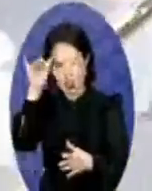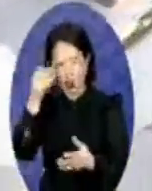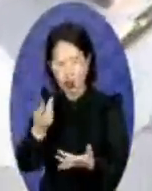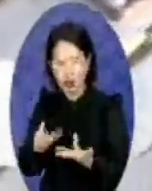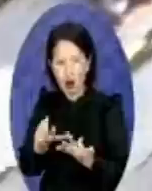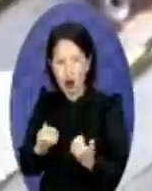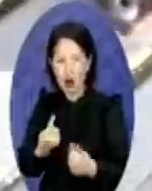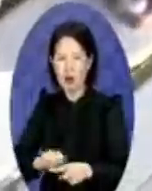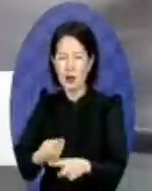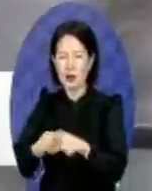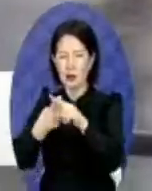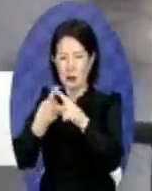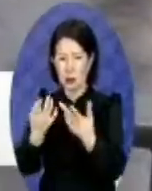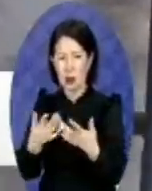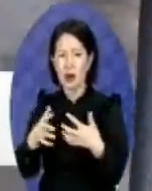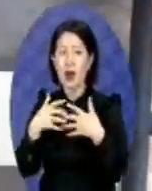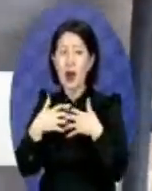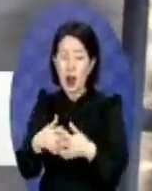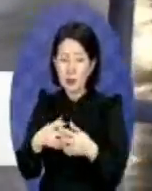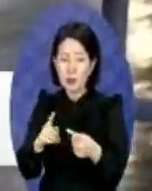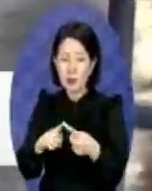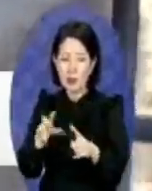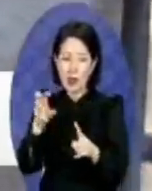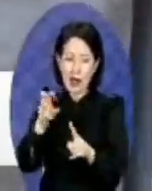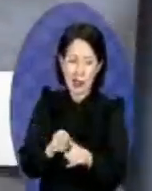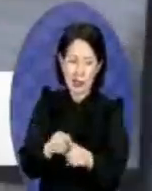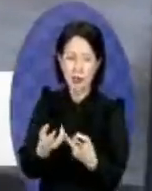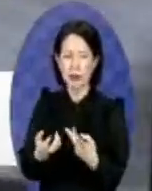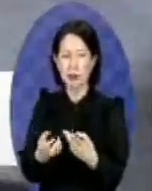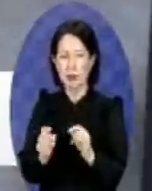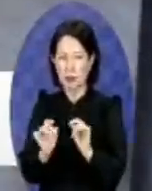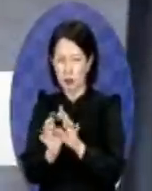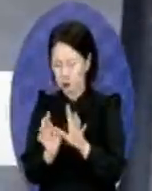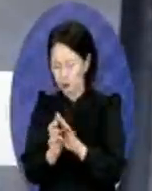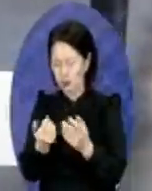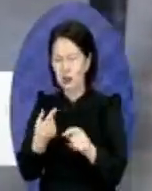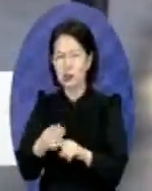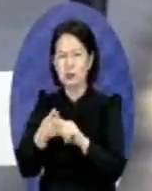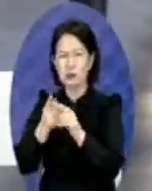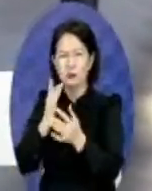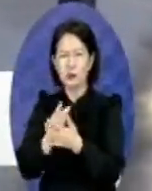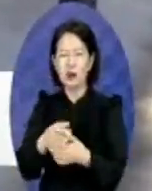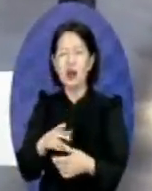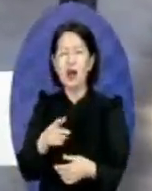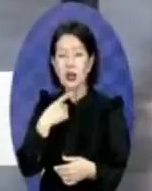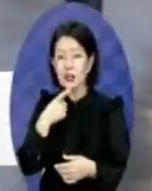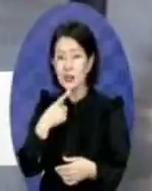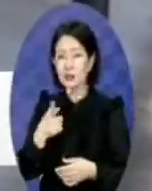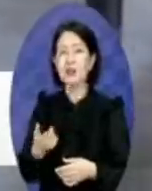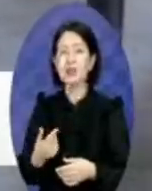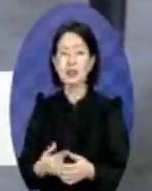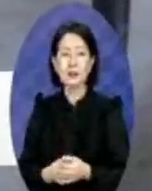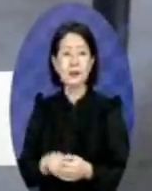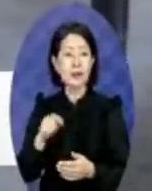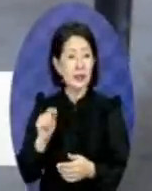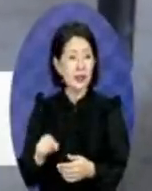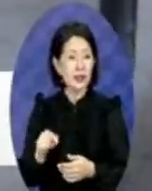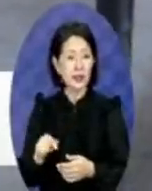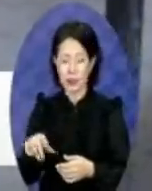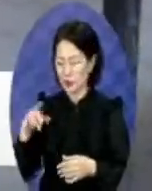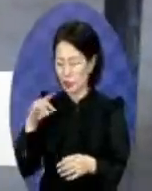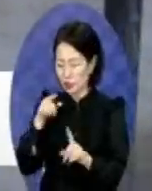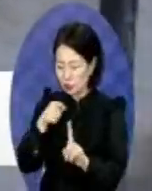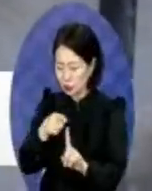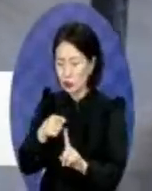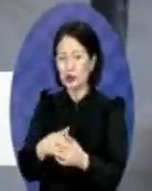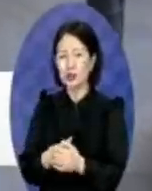нэмэгдсэн учраас энэ одоо ан амьтдыг бол хазаж гимтэх энэ тохиолдол бол нэмэгдэж байгаа гэдэг энэ байр суурийг бол бидэнд хэлжүүлсэн. Тиймээс одоо яг энэ